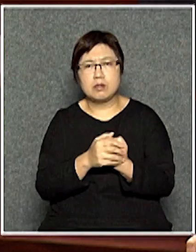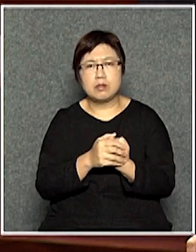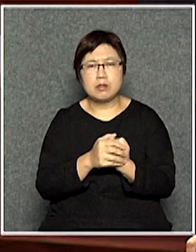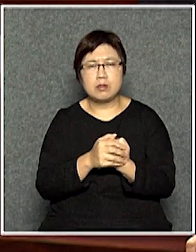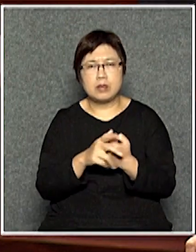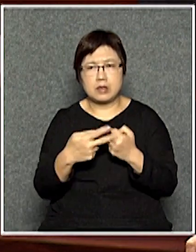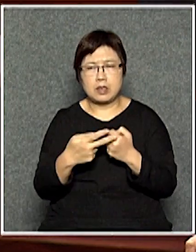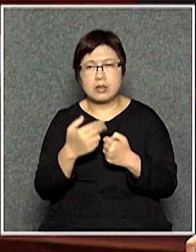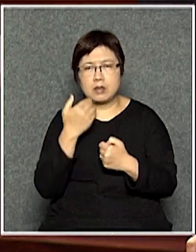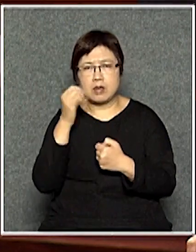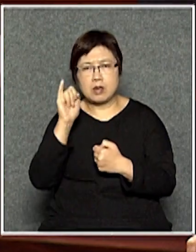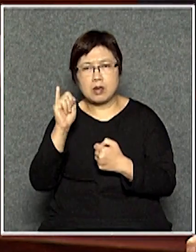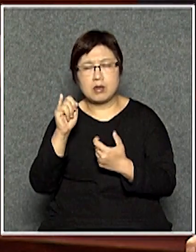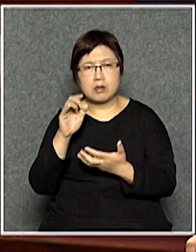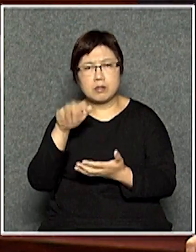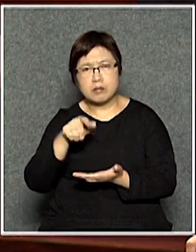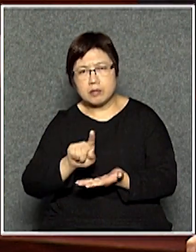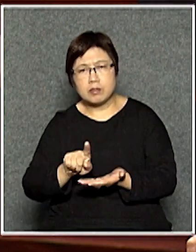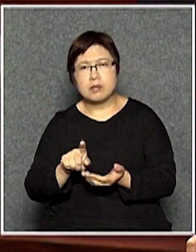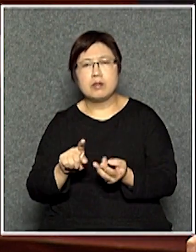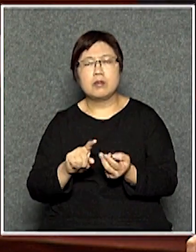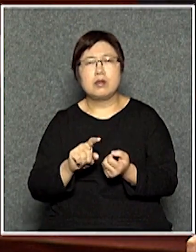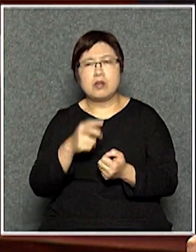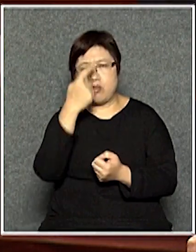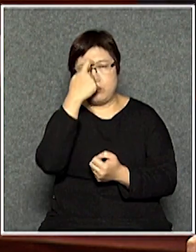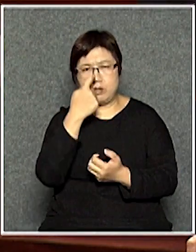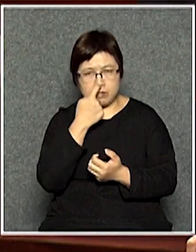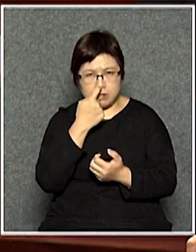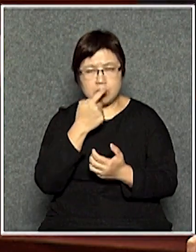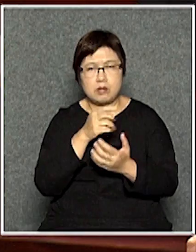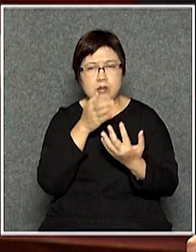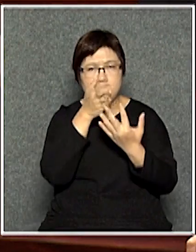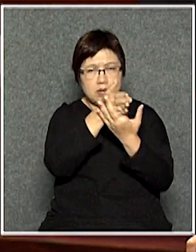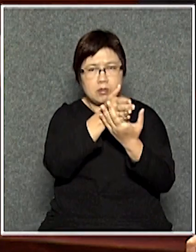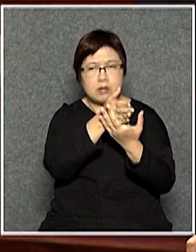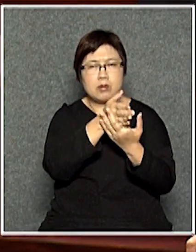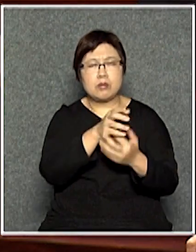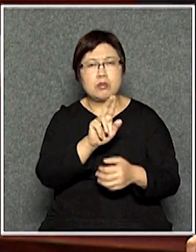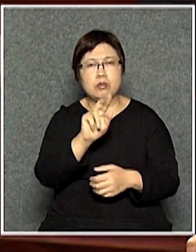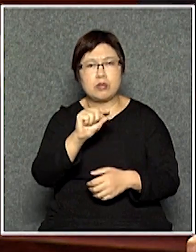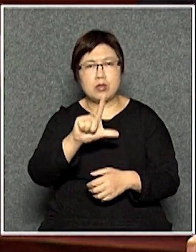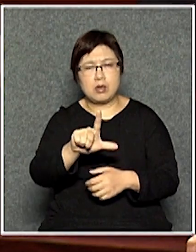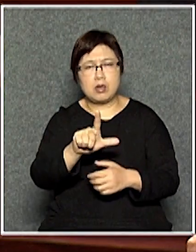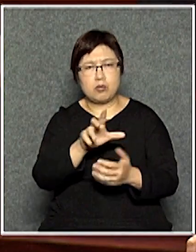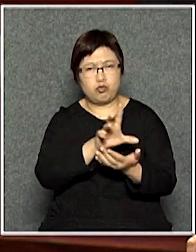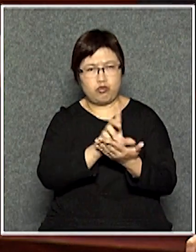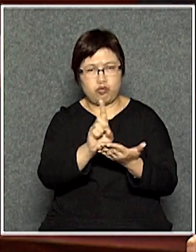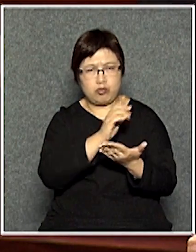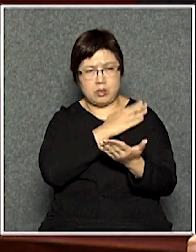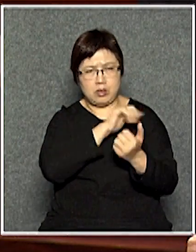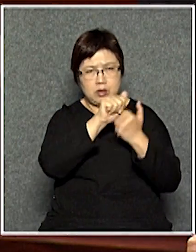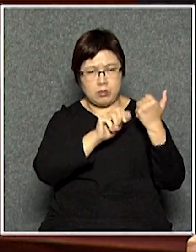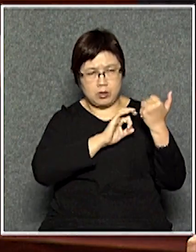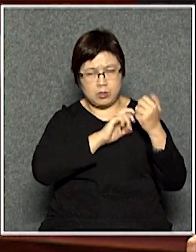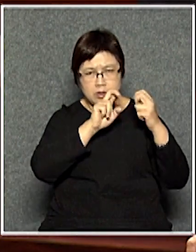的理由呢，就是說梁振英干預 UGL 專責委員會的調查